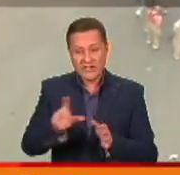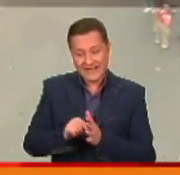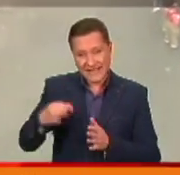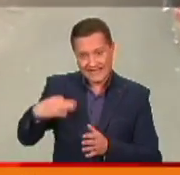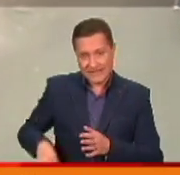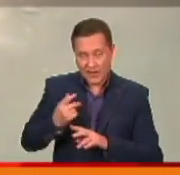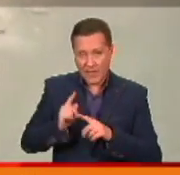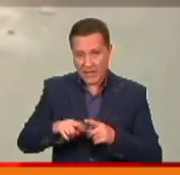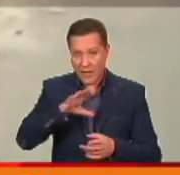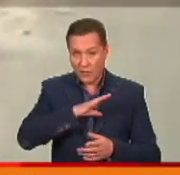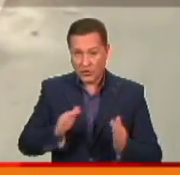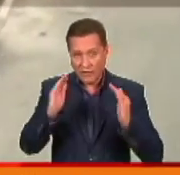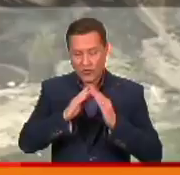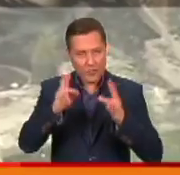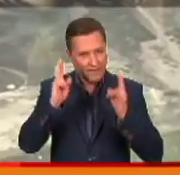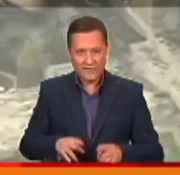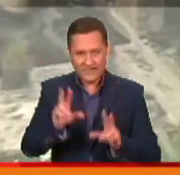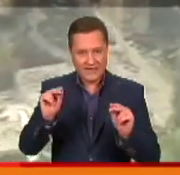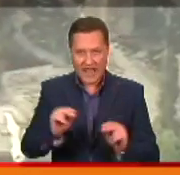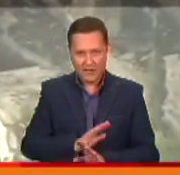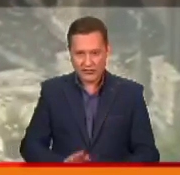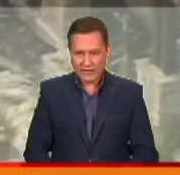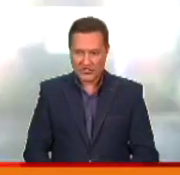які перебували вдома, не постраждали.